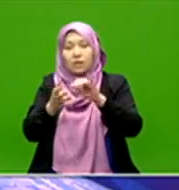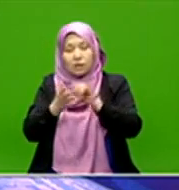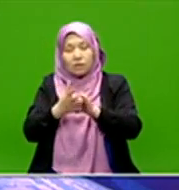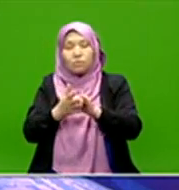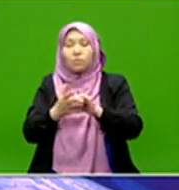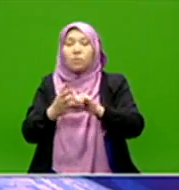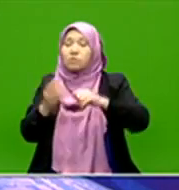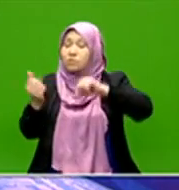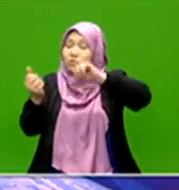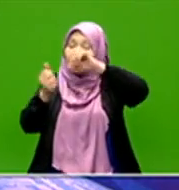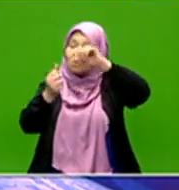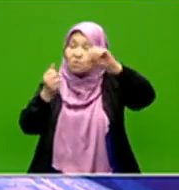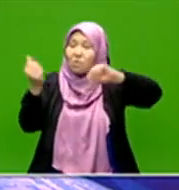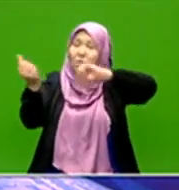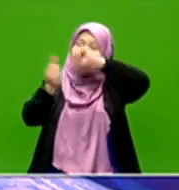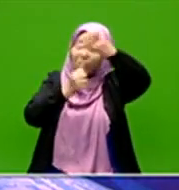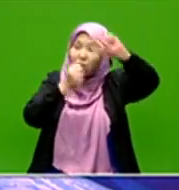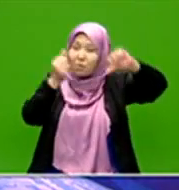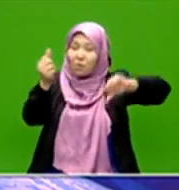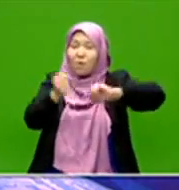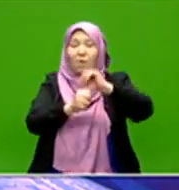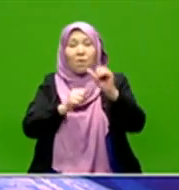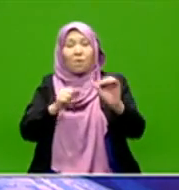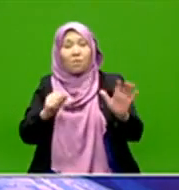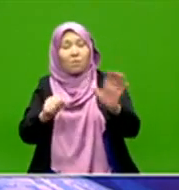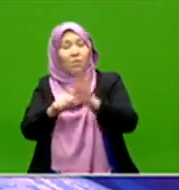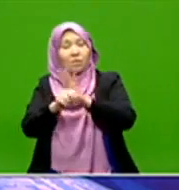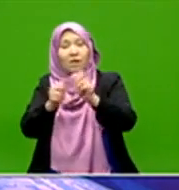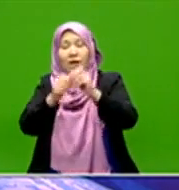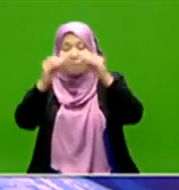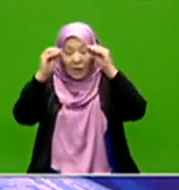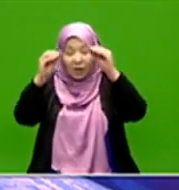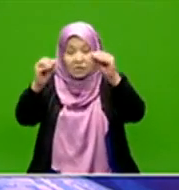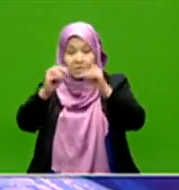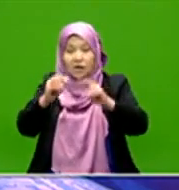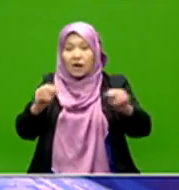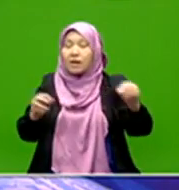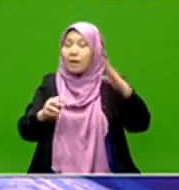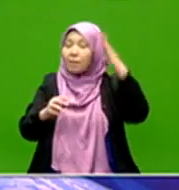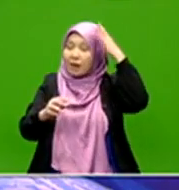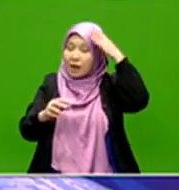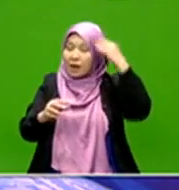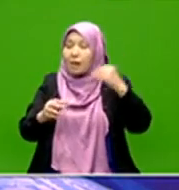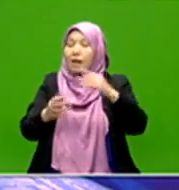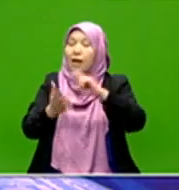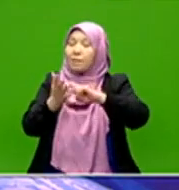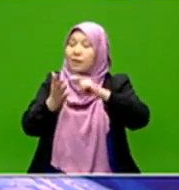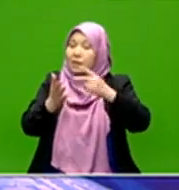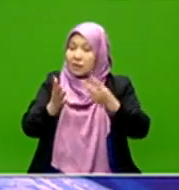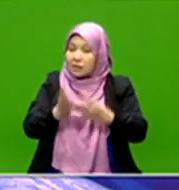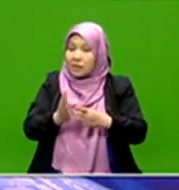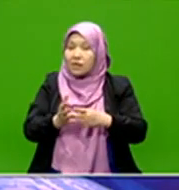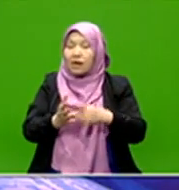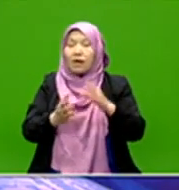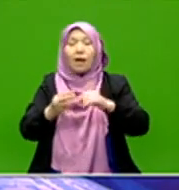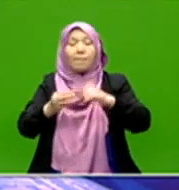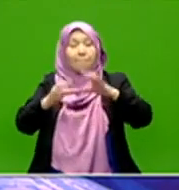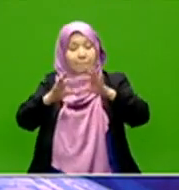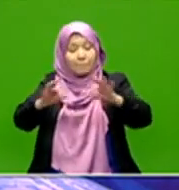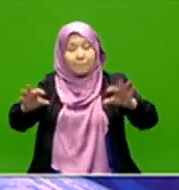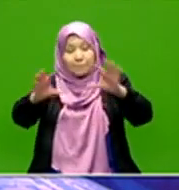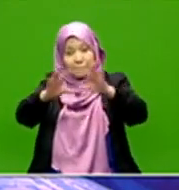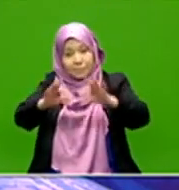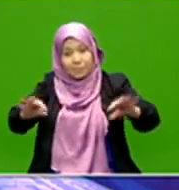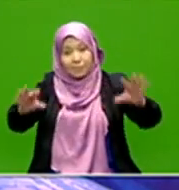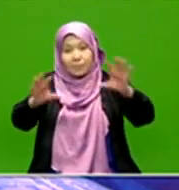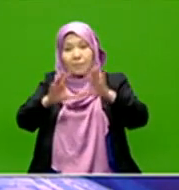suasana ataupun syarat yang penuh dengan pengajaran, pengertian, pengalaman ataupun orang kata peristiwa,